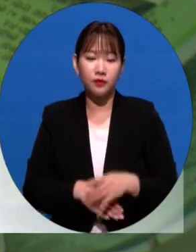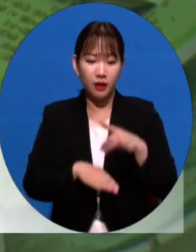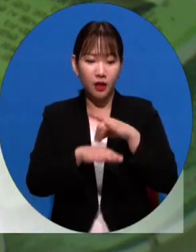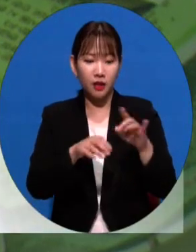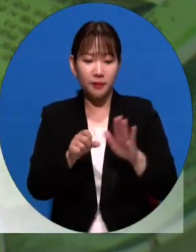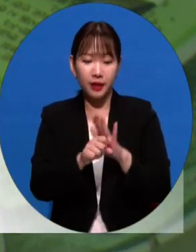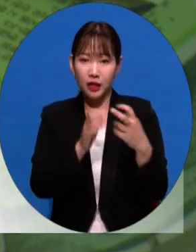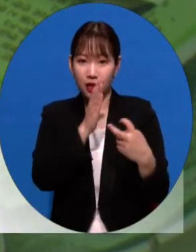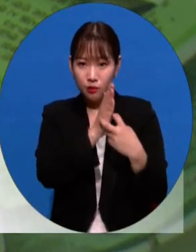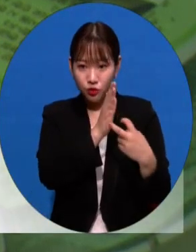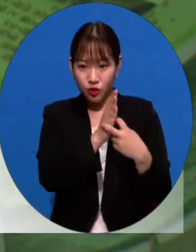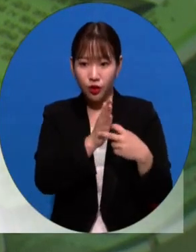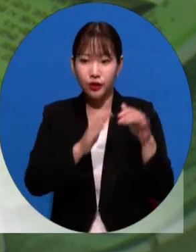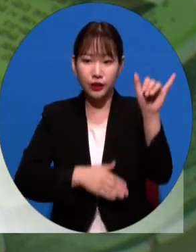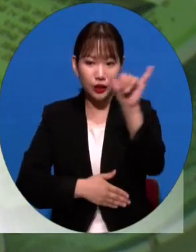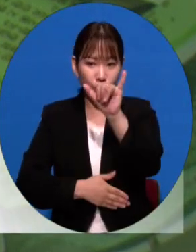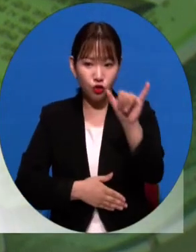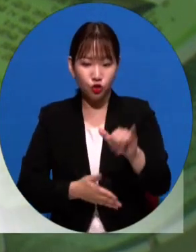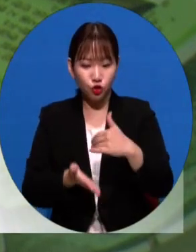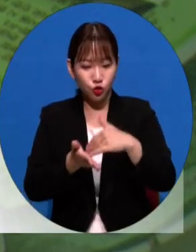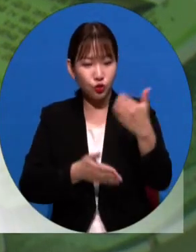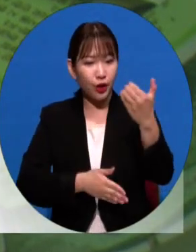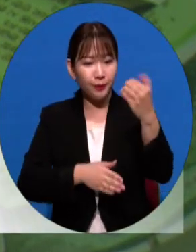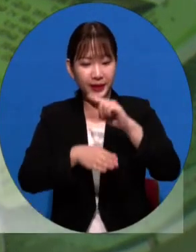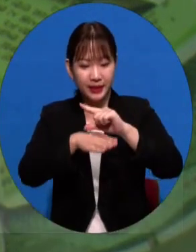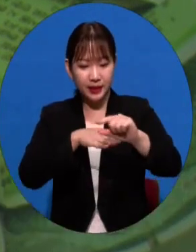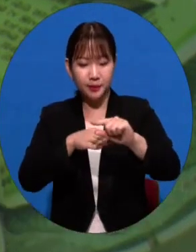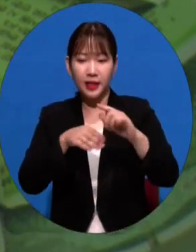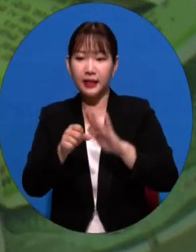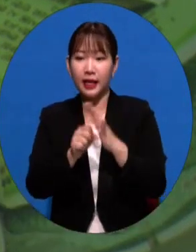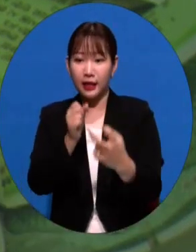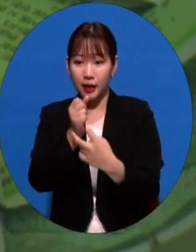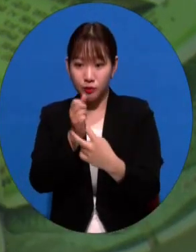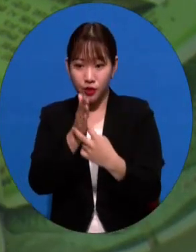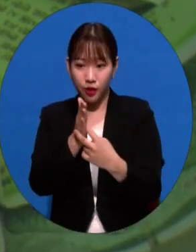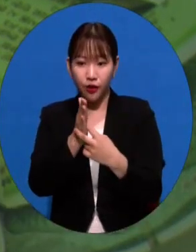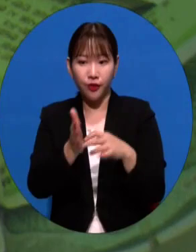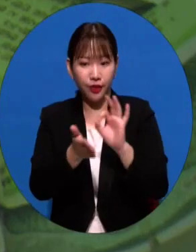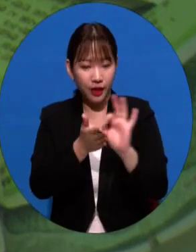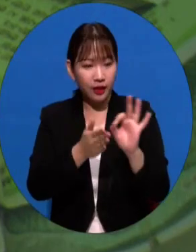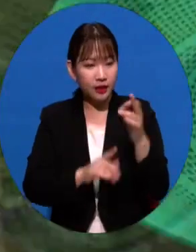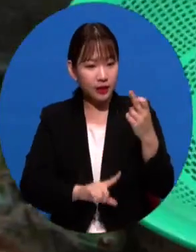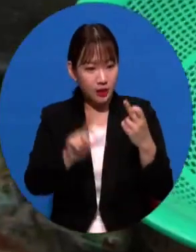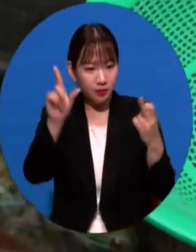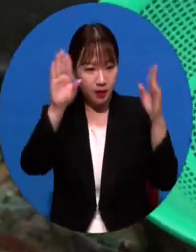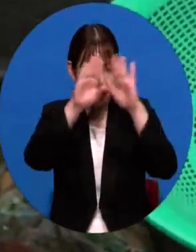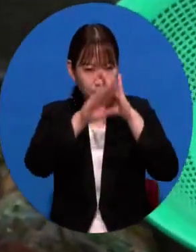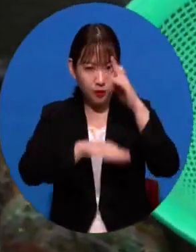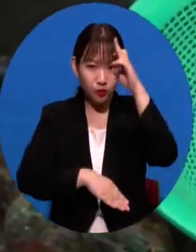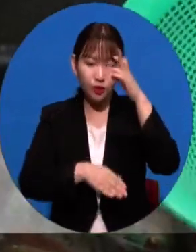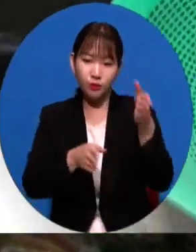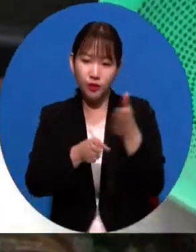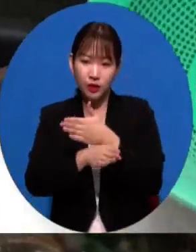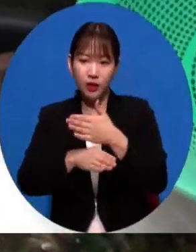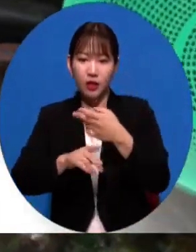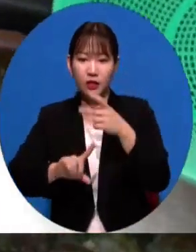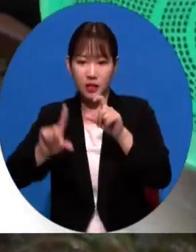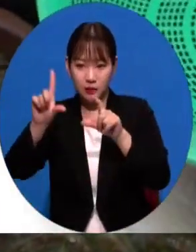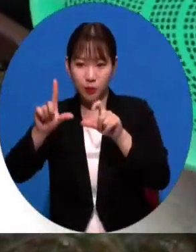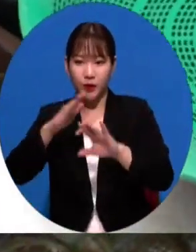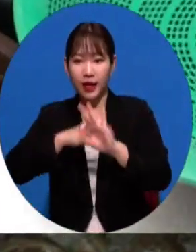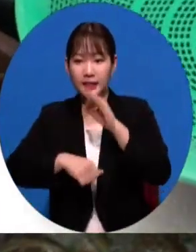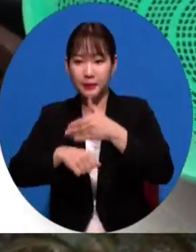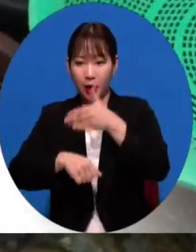해남 사랑 상품권 등 전국 90개 지역 상품권 사용에 오는 12일 오전 0시부터 15일 오전